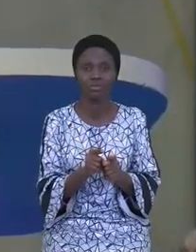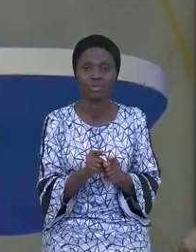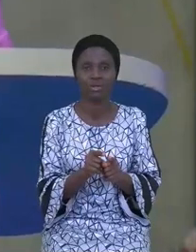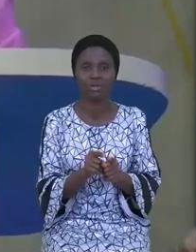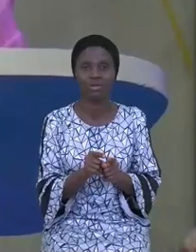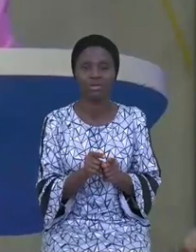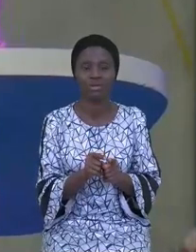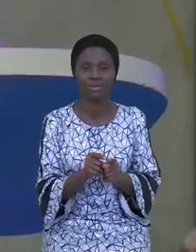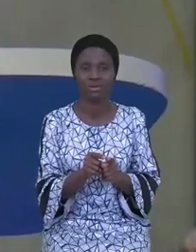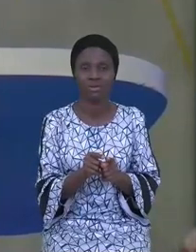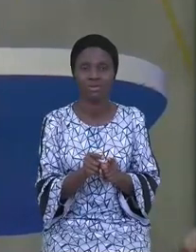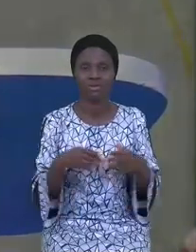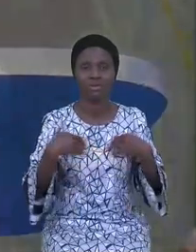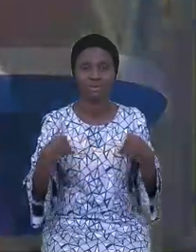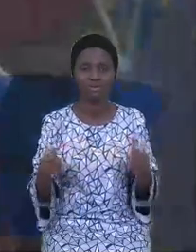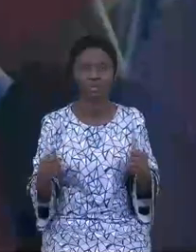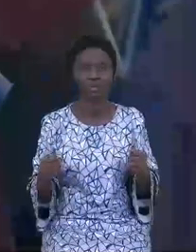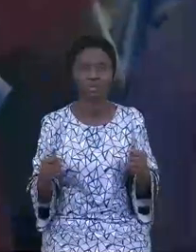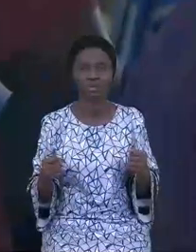Cela fait partie du salut pour vous.